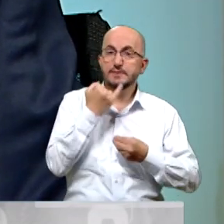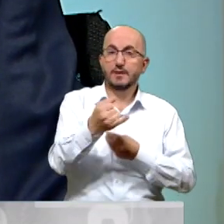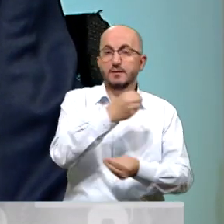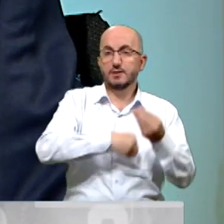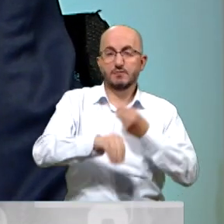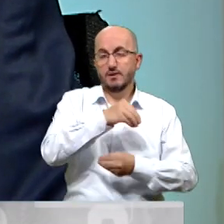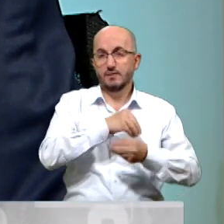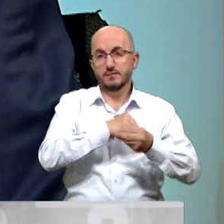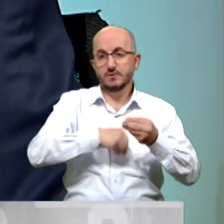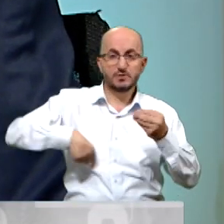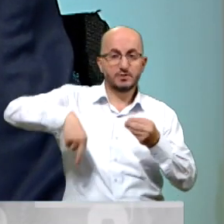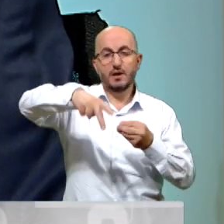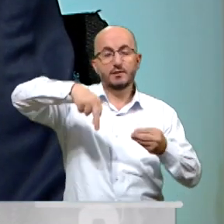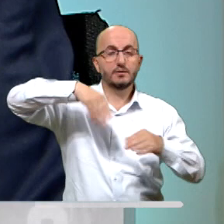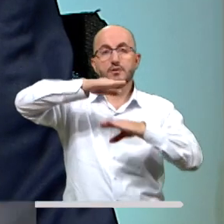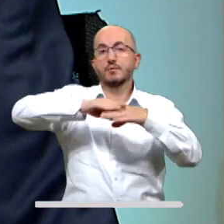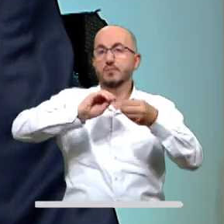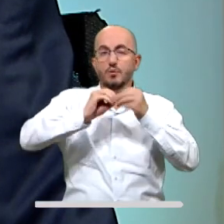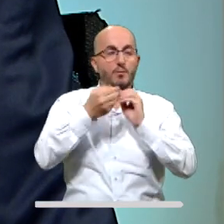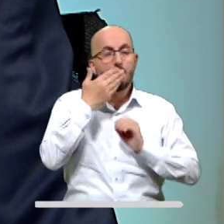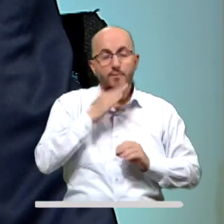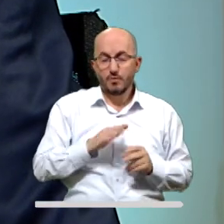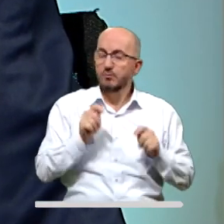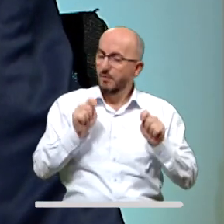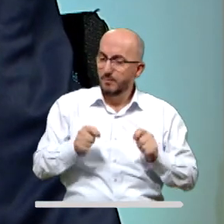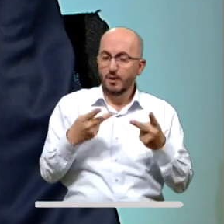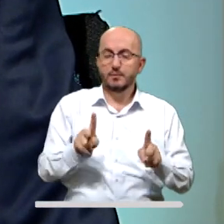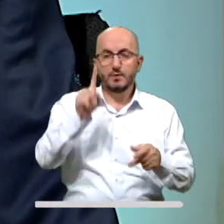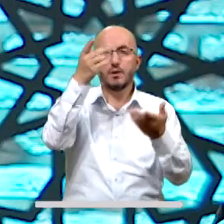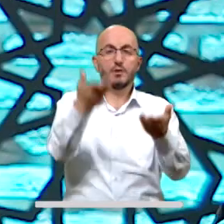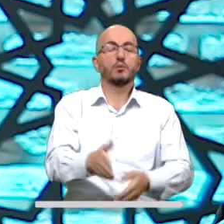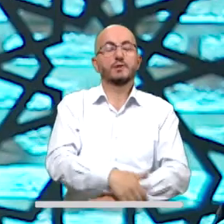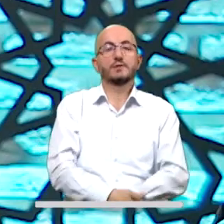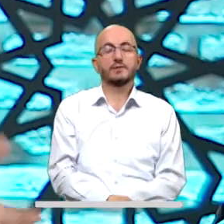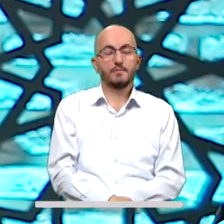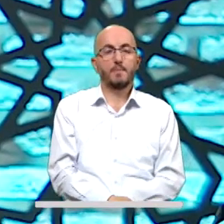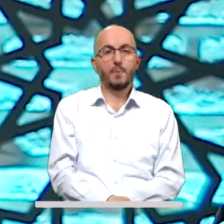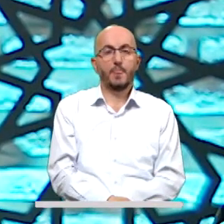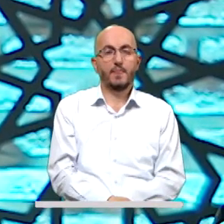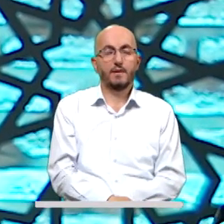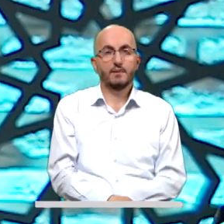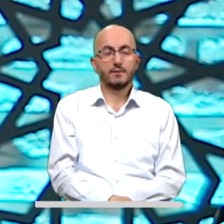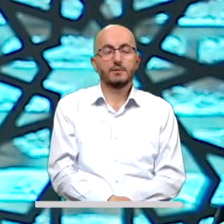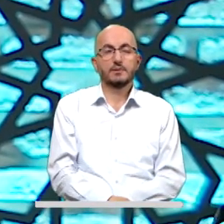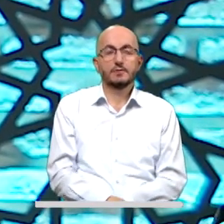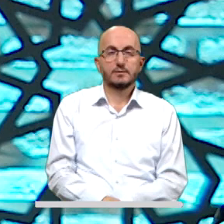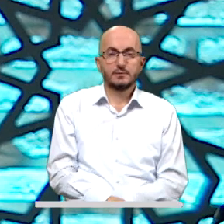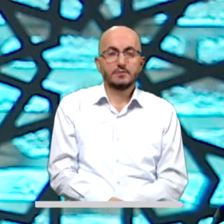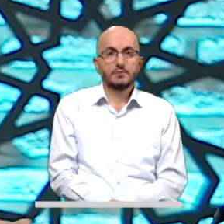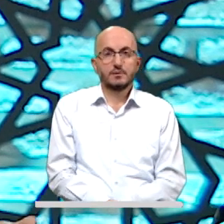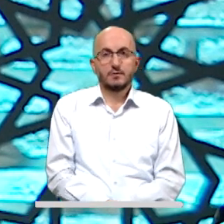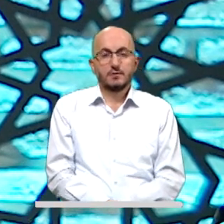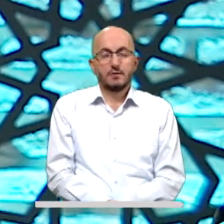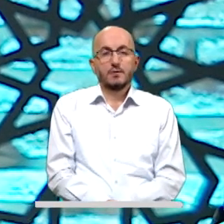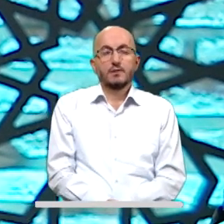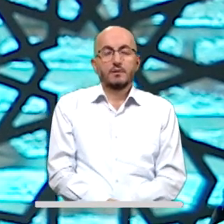ve sayini yaptık, bir mahsuru yok, yapılabilir. Allah kabul etsin. Burada da ihramdan çıkarıp daha sonra sayı yaptırmışlar.